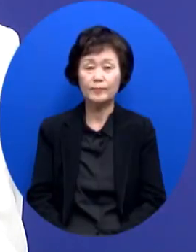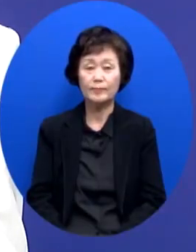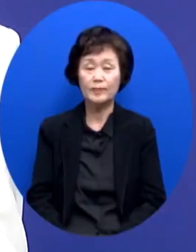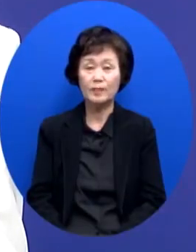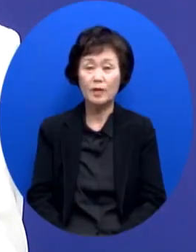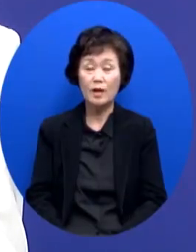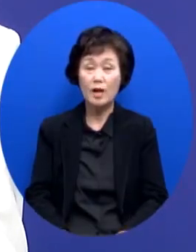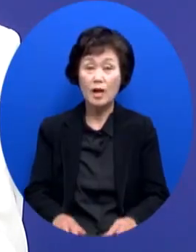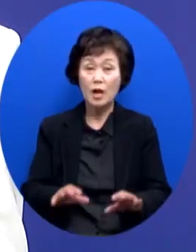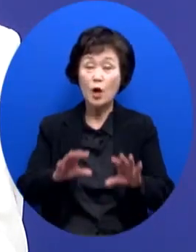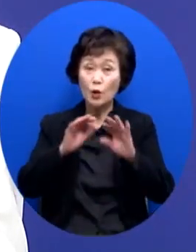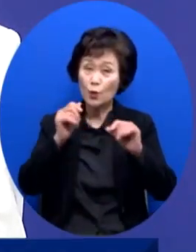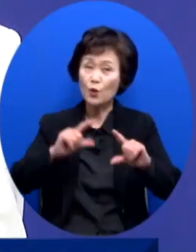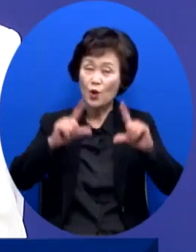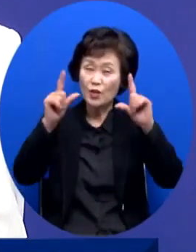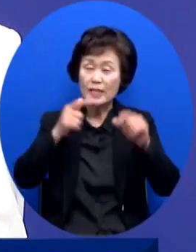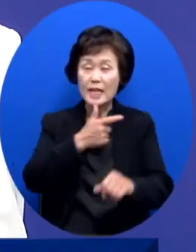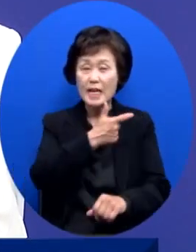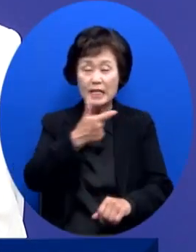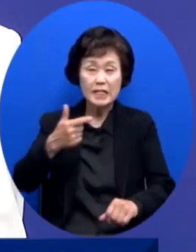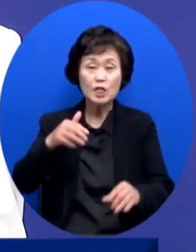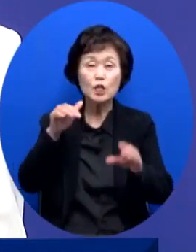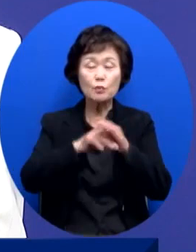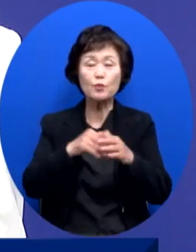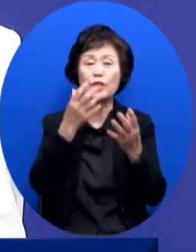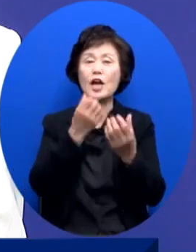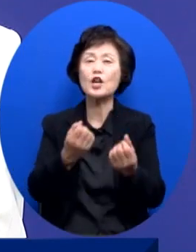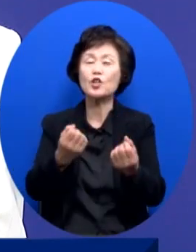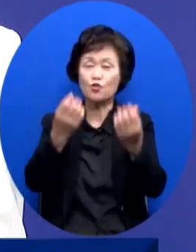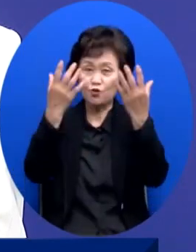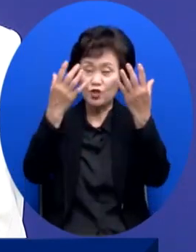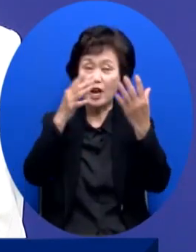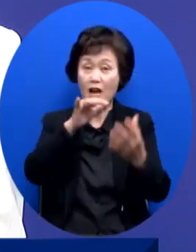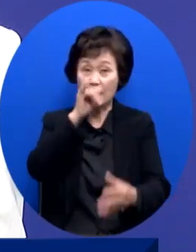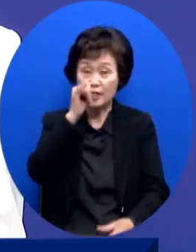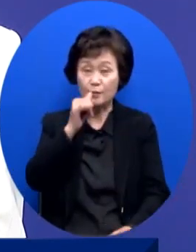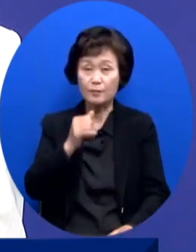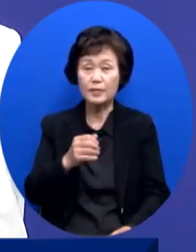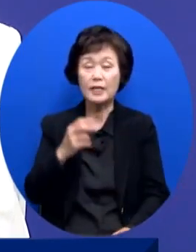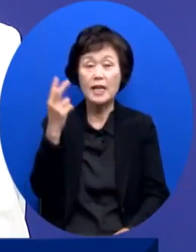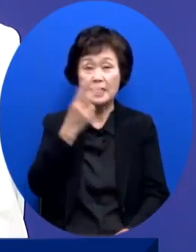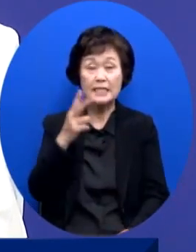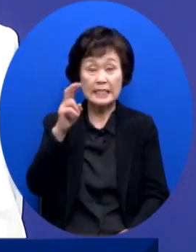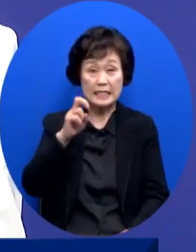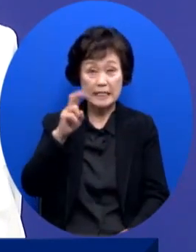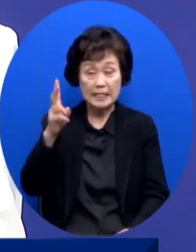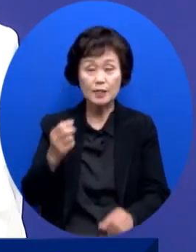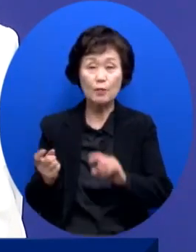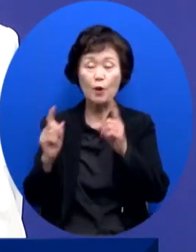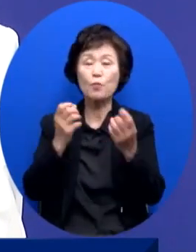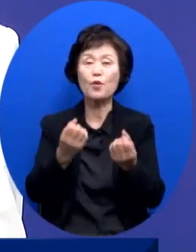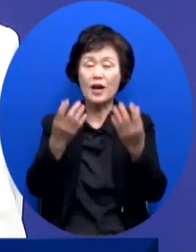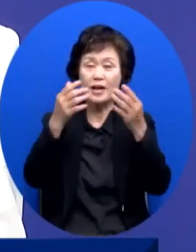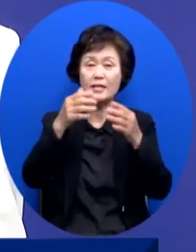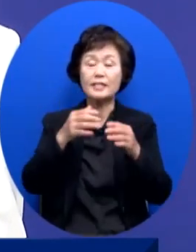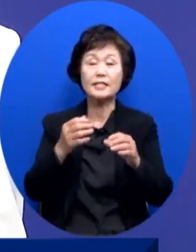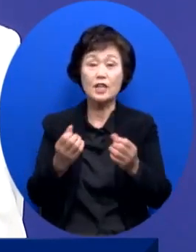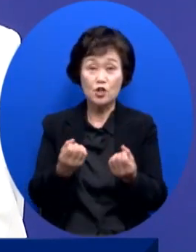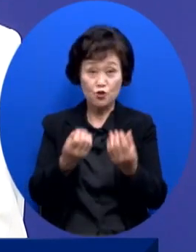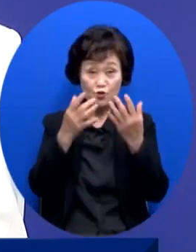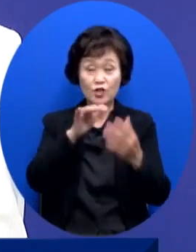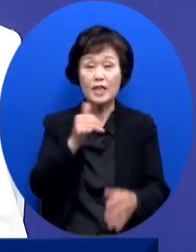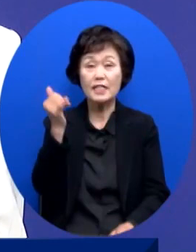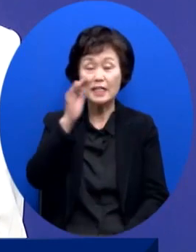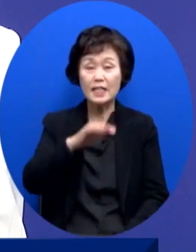오는 토요일에 대규모 문화축제가 열립니다. 바로 2022 부활절 퍼레이드인데요. 한국교회를 넘어 전 세계에